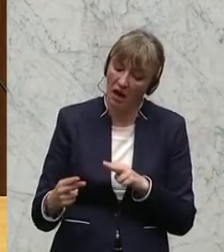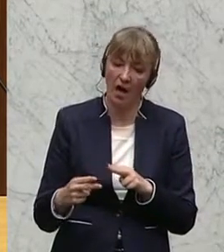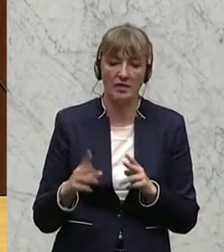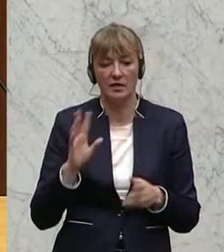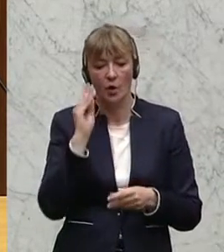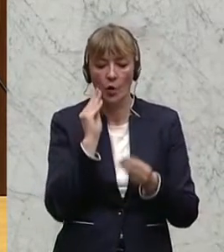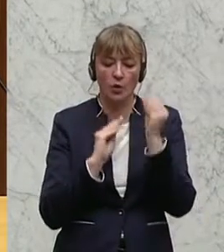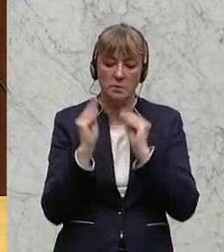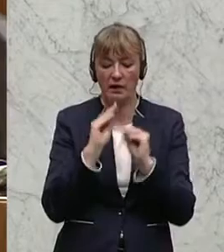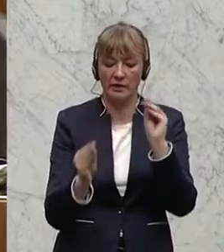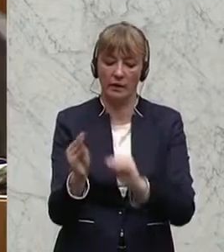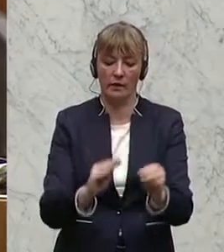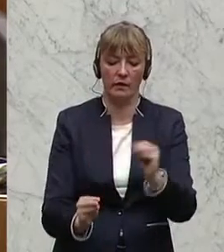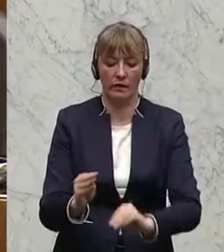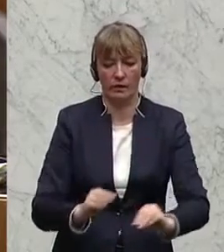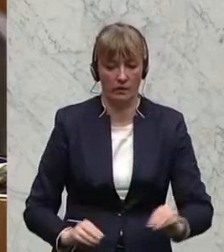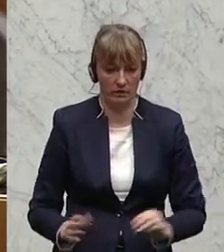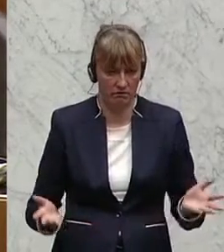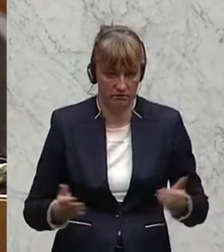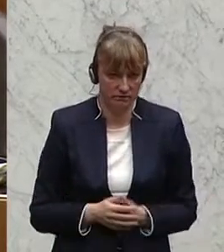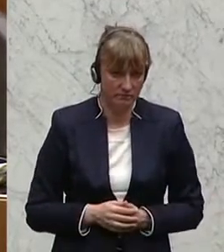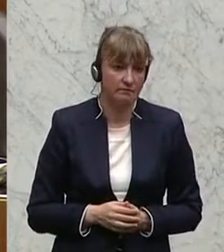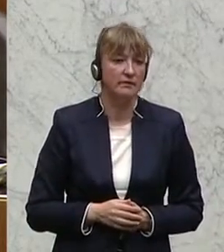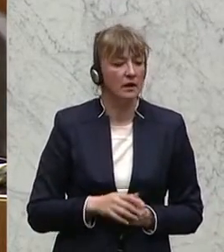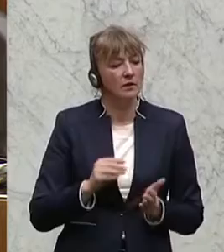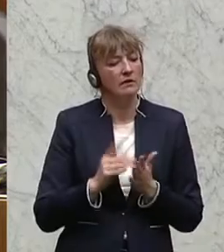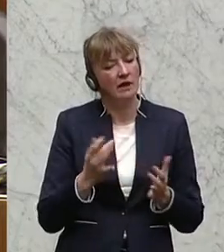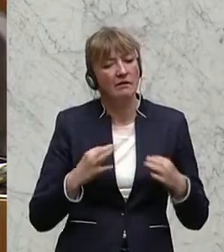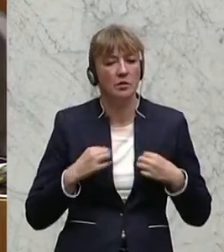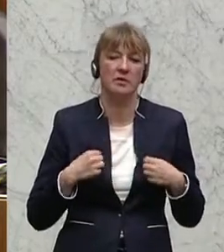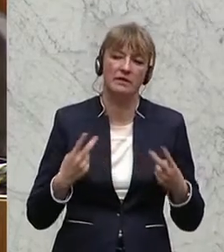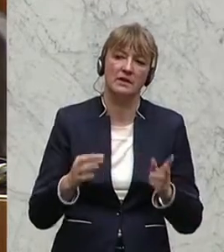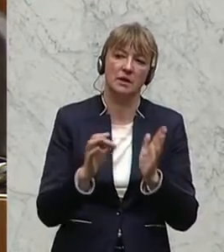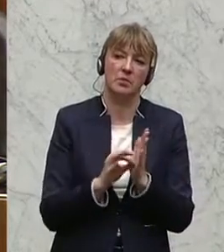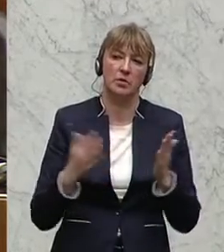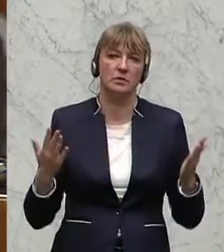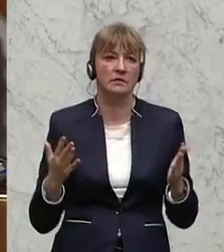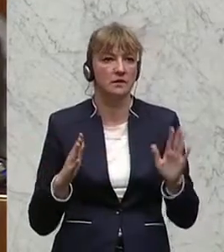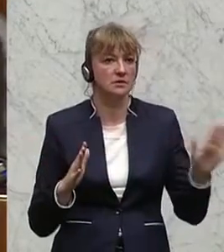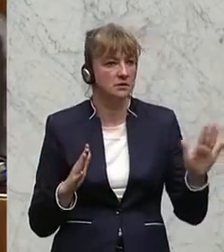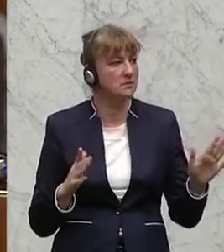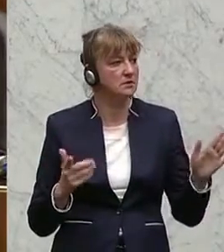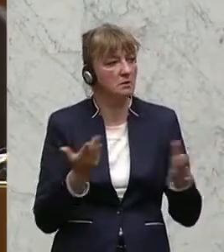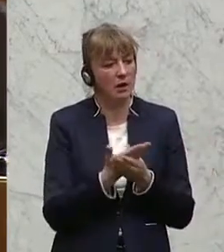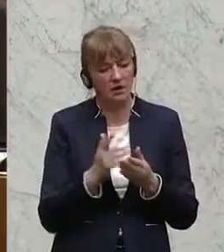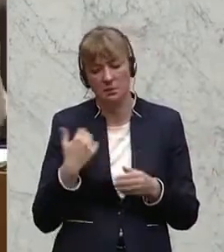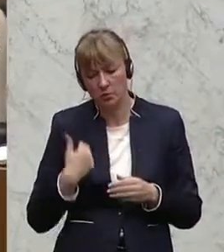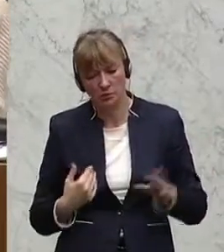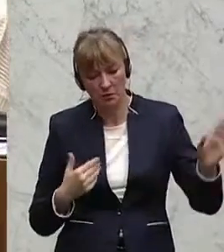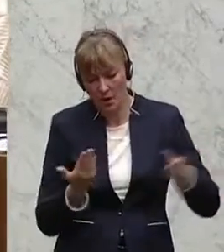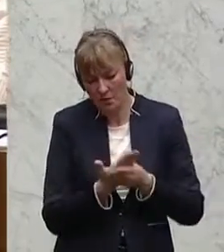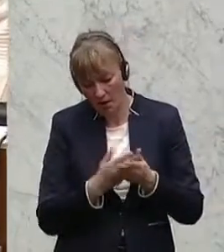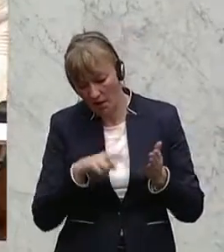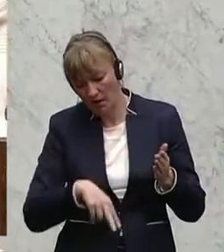reine Kosmetik. Vielleicht noch einmal auch ein für mich ganz wichtiger Punkt, der in Ihren Beilagen. Es ist immer sehr mühsam, Ihre